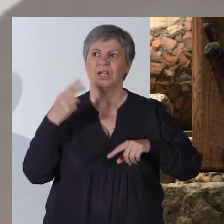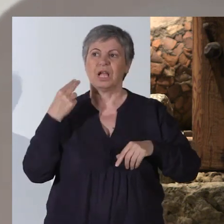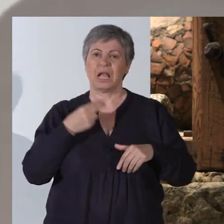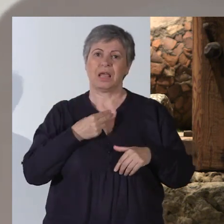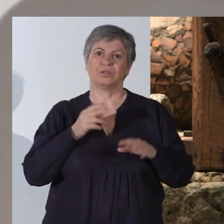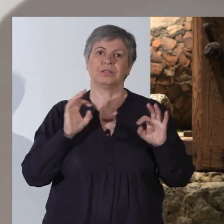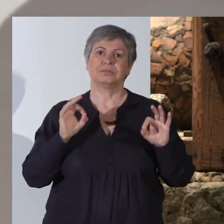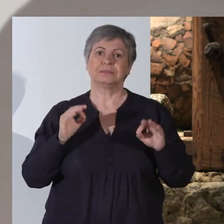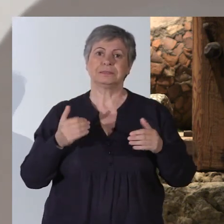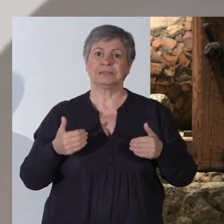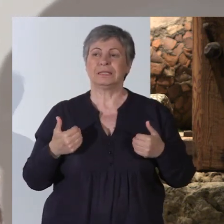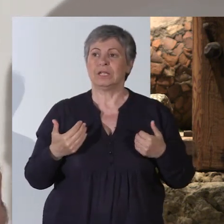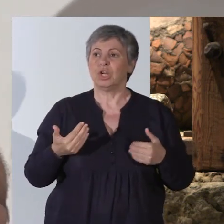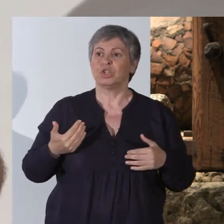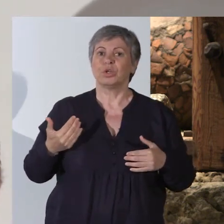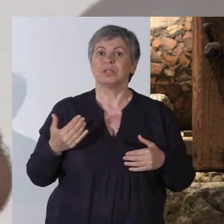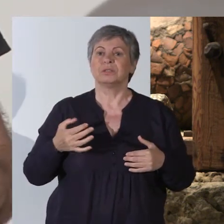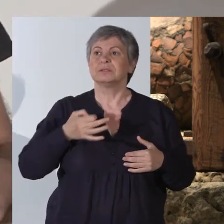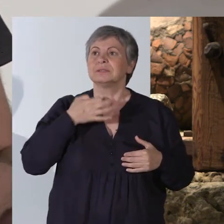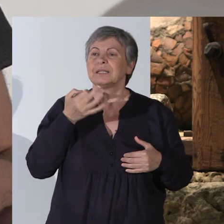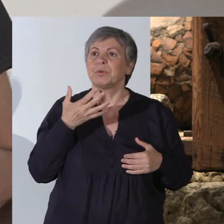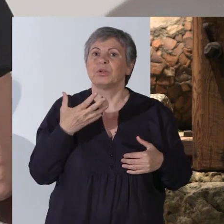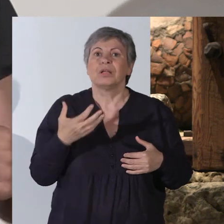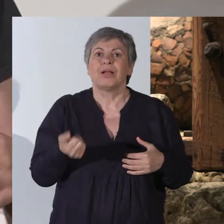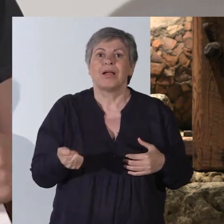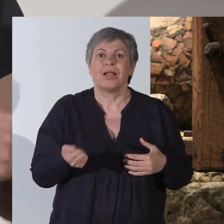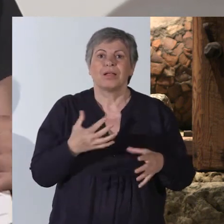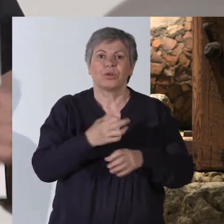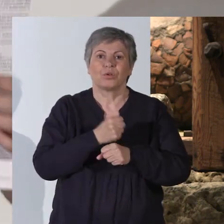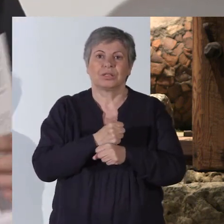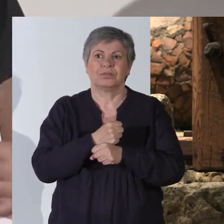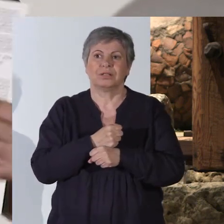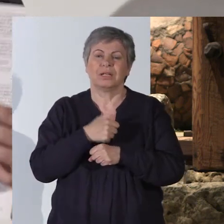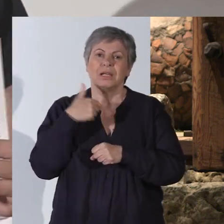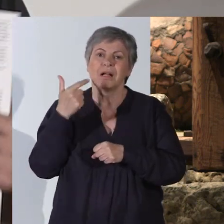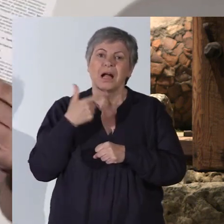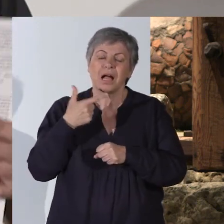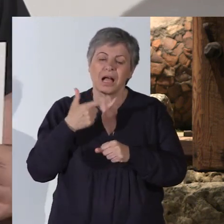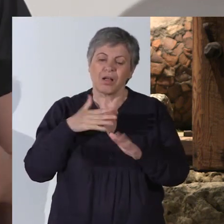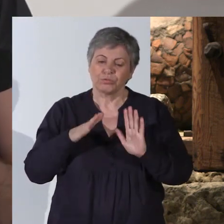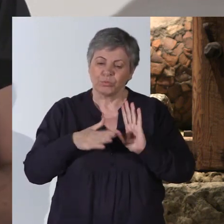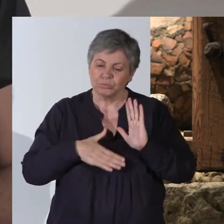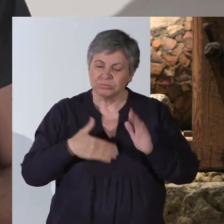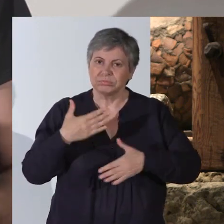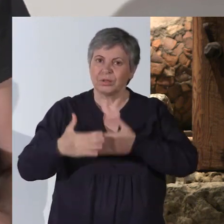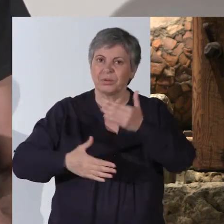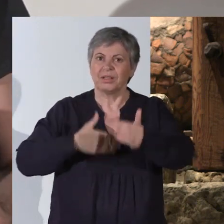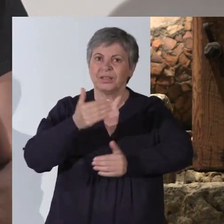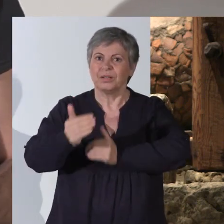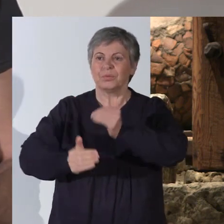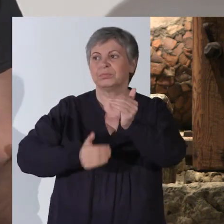ακόμα να πω ποιο είναι είναι ένα πρόγραμμα μια δουλειά εν εξελίξει αυτό το πράγμα συνέχεια